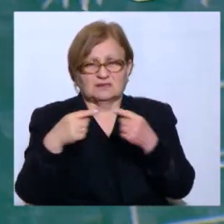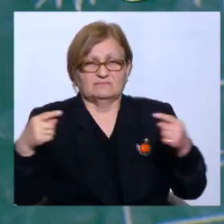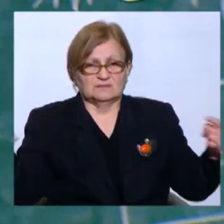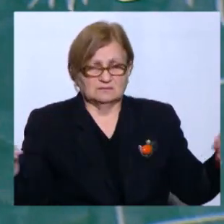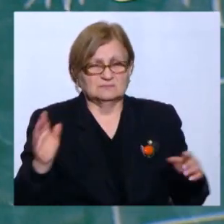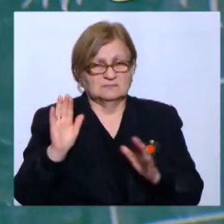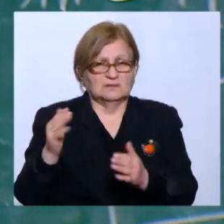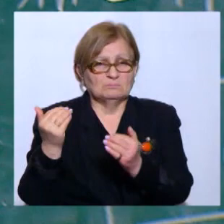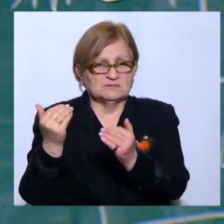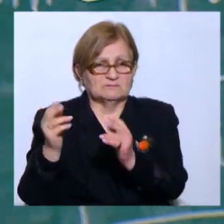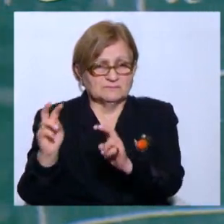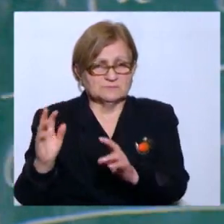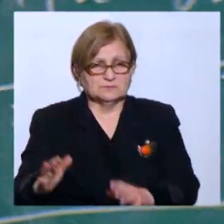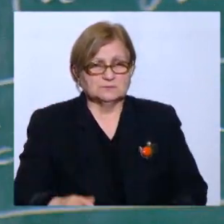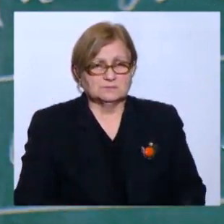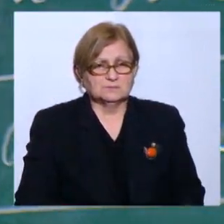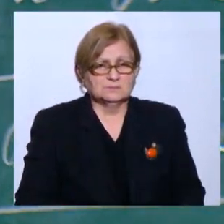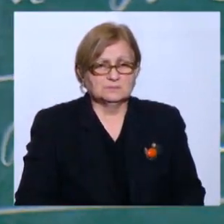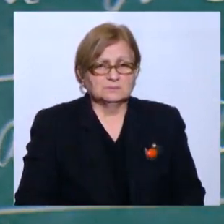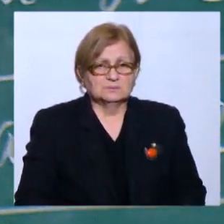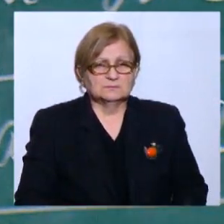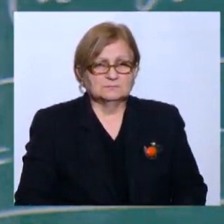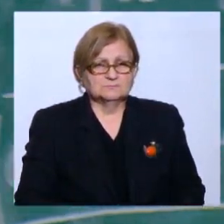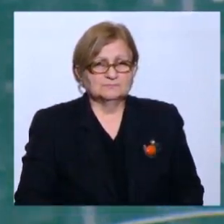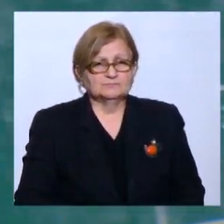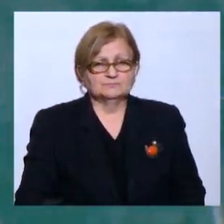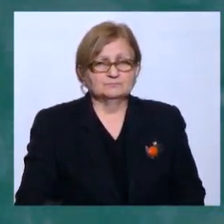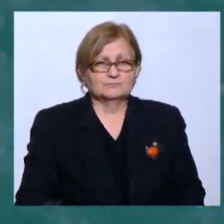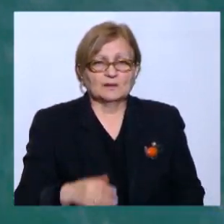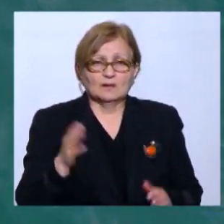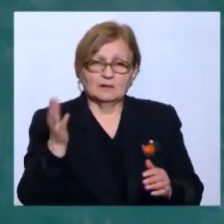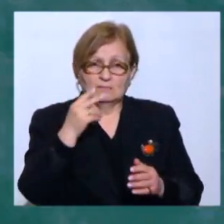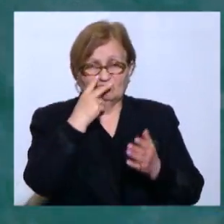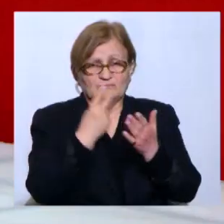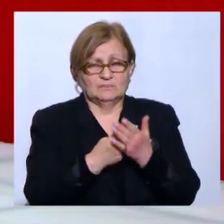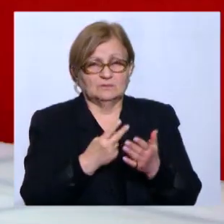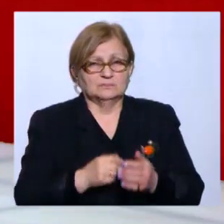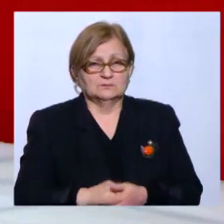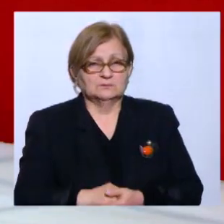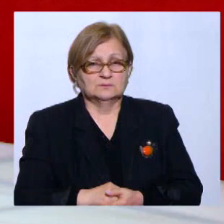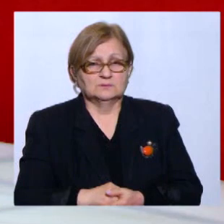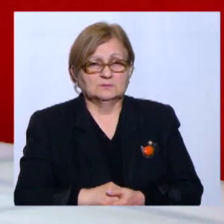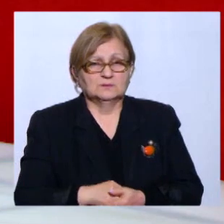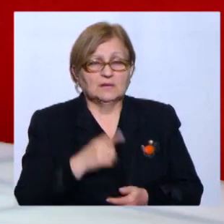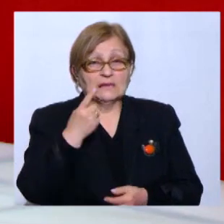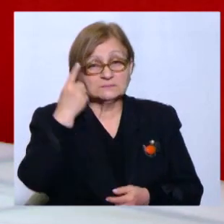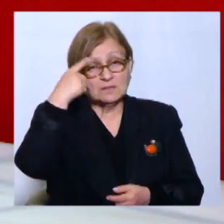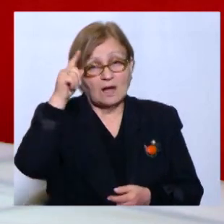ვიცით კოსინუსების თეორემის მნიშვნელოვანი თვისება და მოდით ახლა გავაკეთოთ ერთი